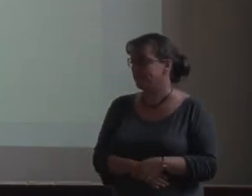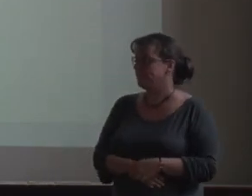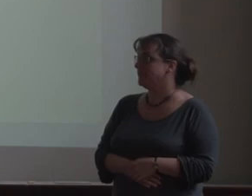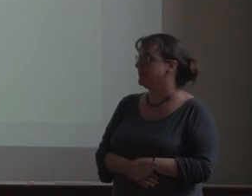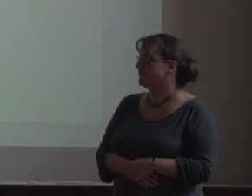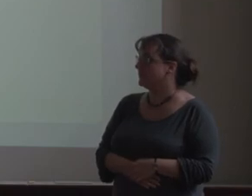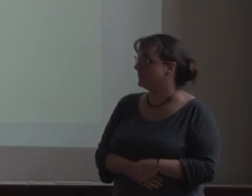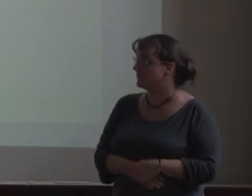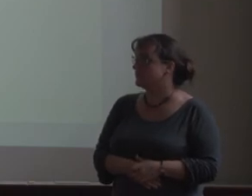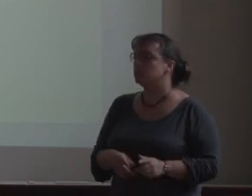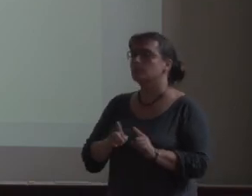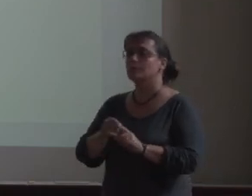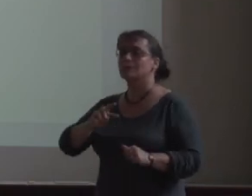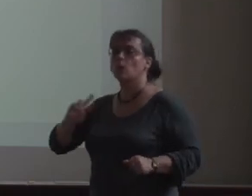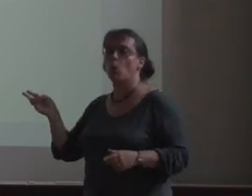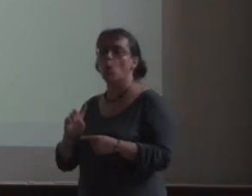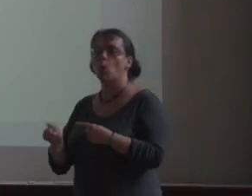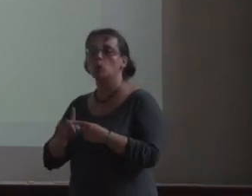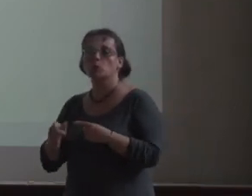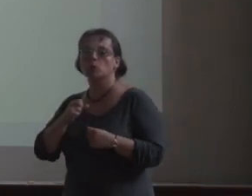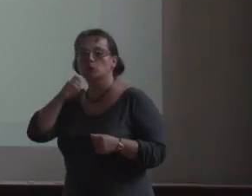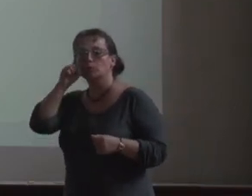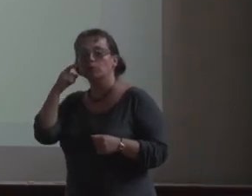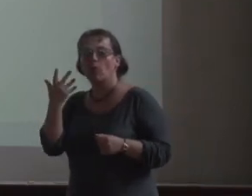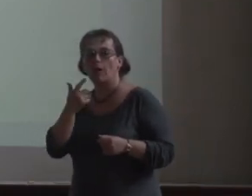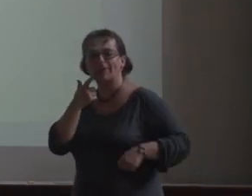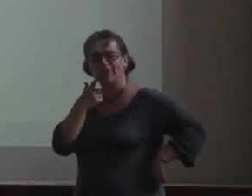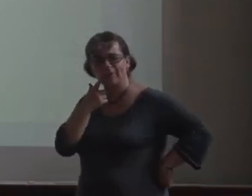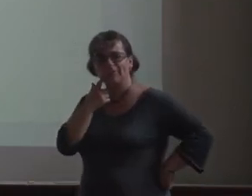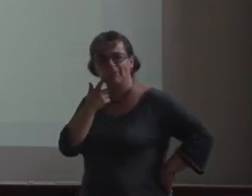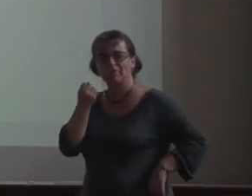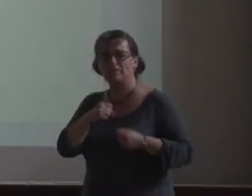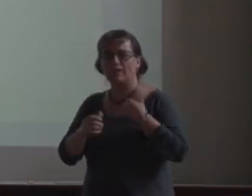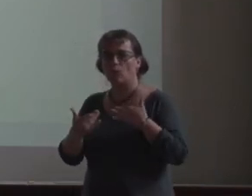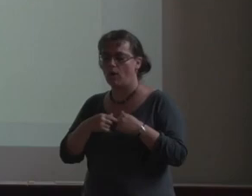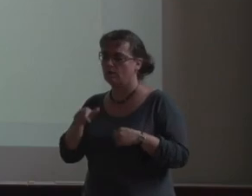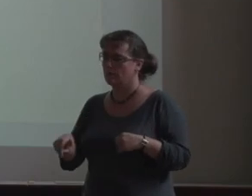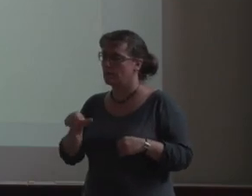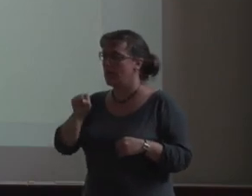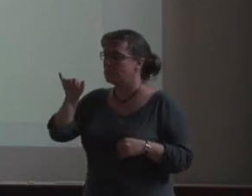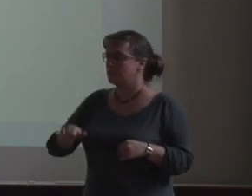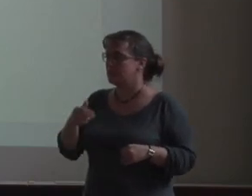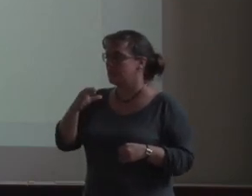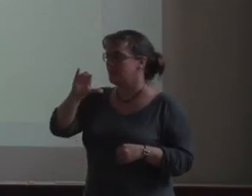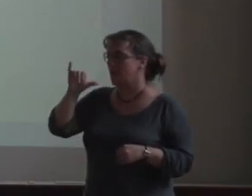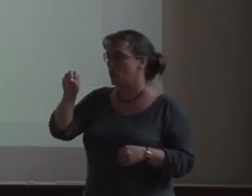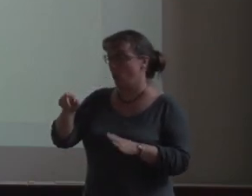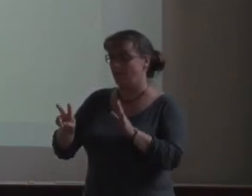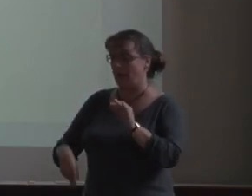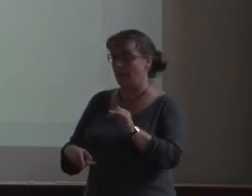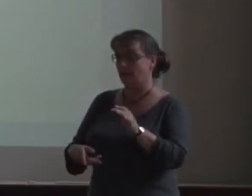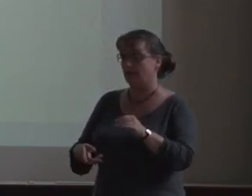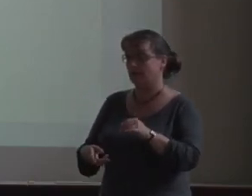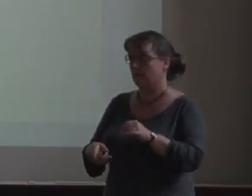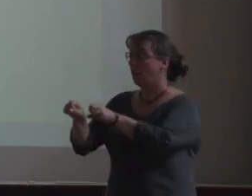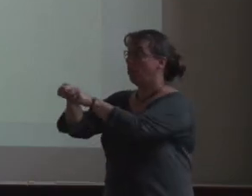Parmi les autres choses qui nous ont un petit peu embêtés, c'est qu'Async IO, donc on a commencé très tôt sur Async IO, à l'époque où